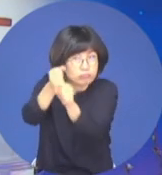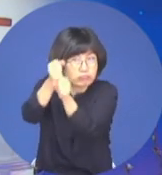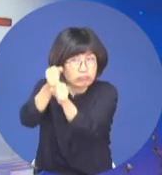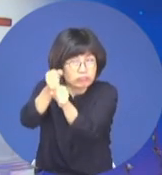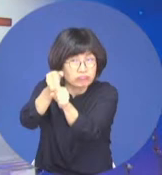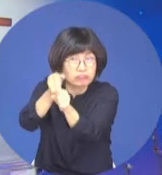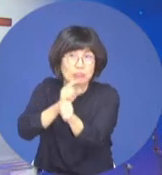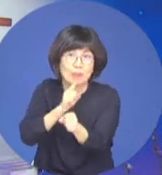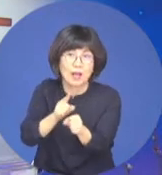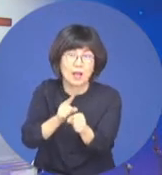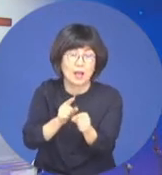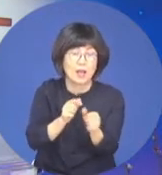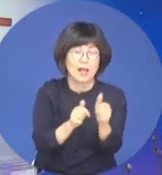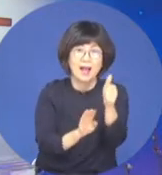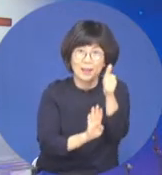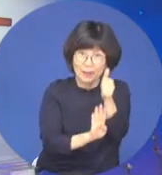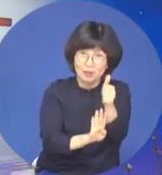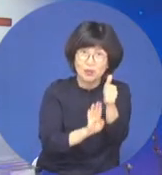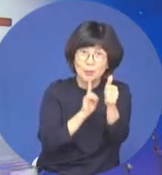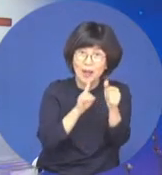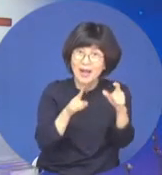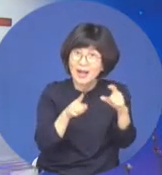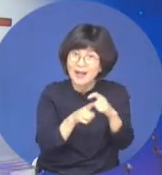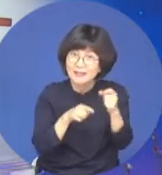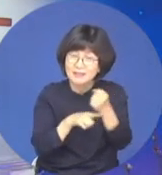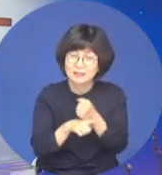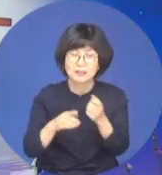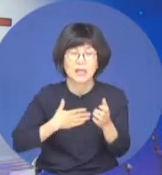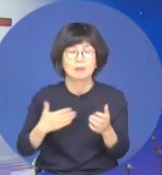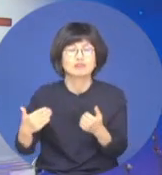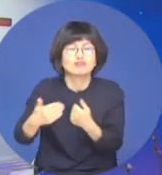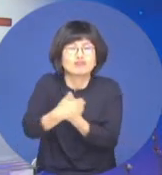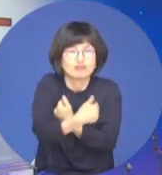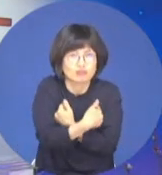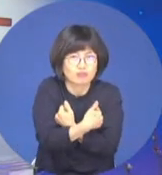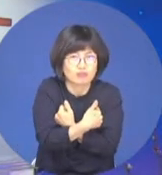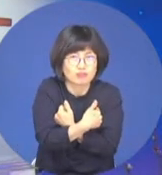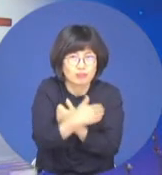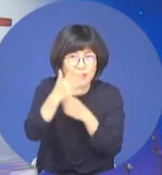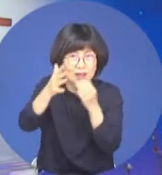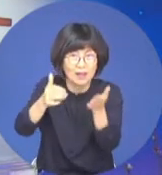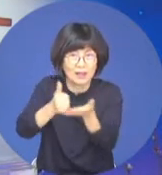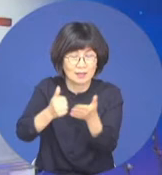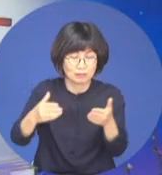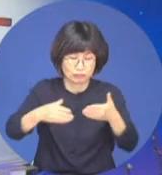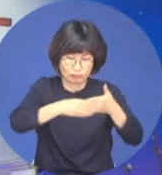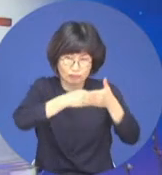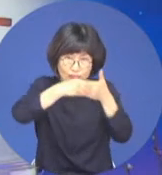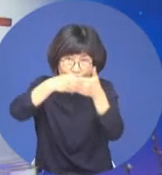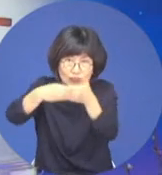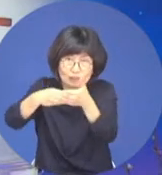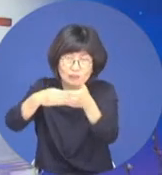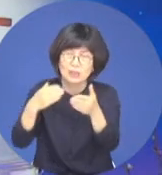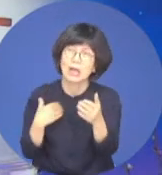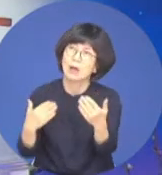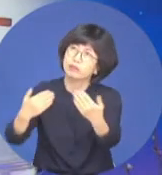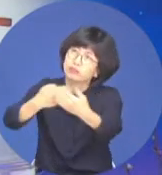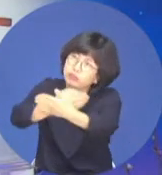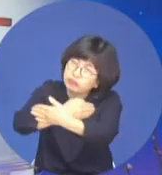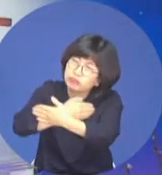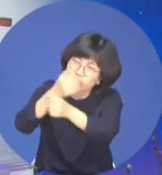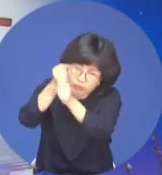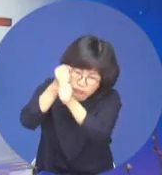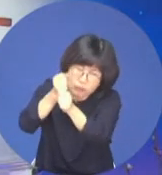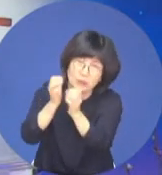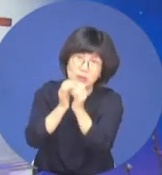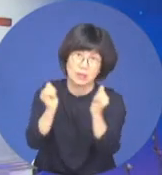뜻대로 날 품어주신 하나님을 품고 날 붙들어주신 하나님을 나도 붙들고 사는 그렇게 주님을 찾는